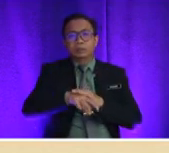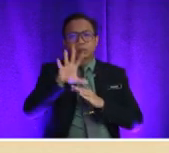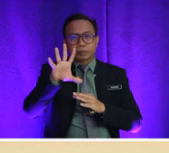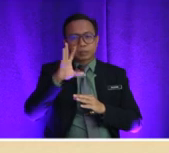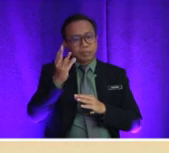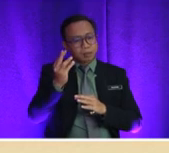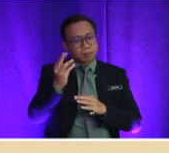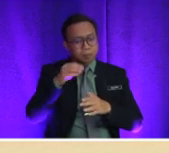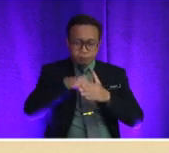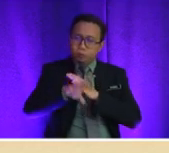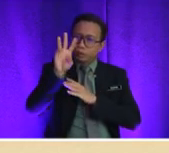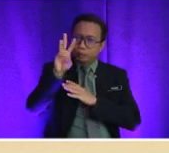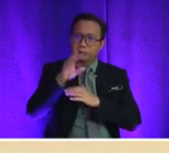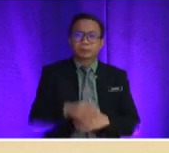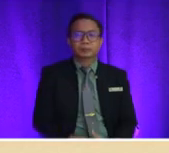oke